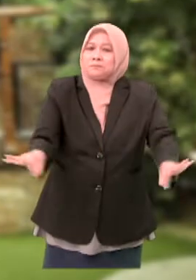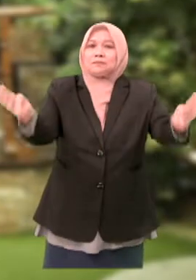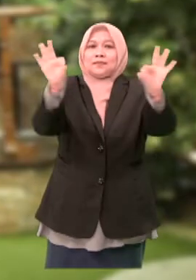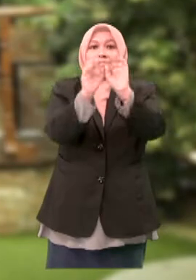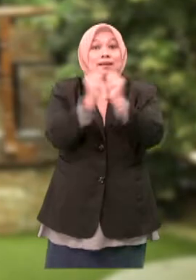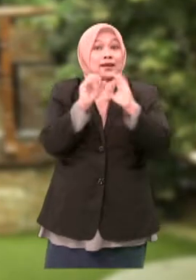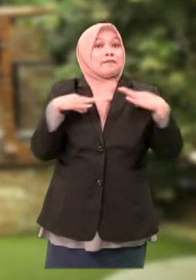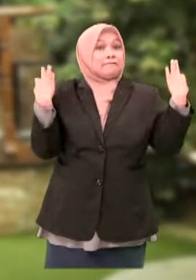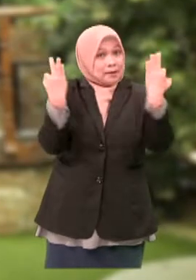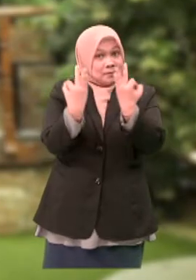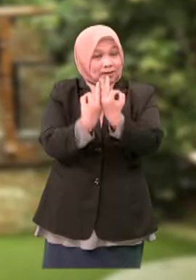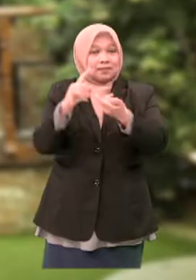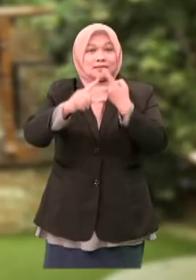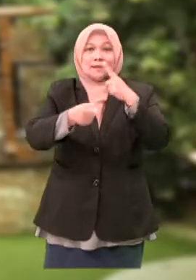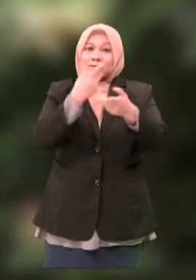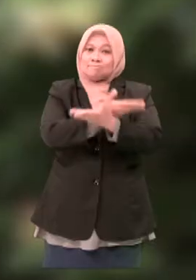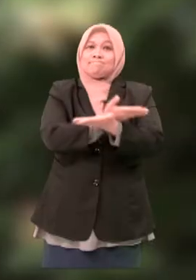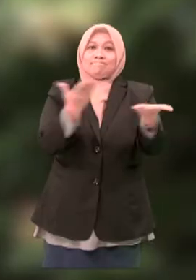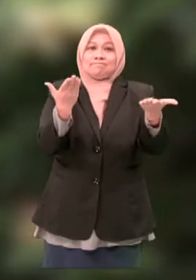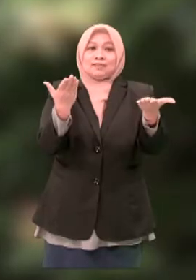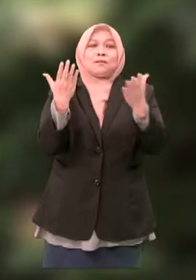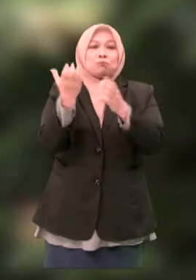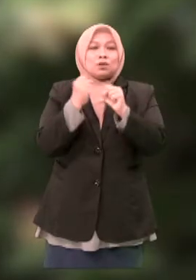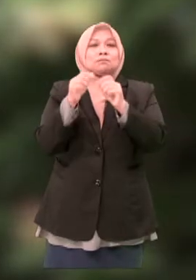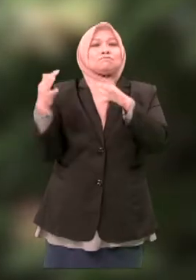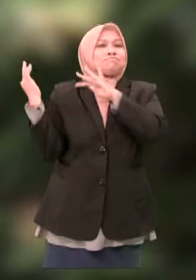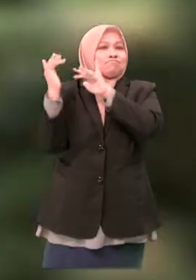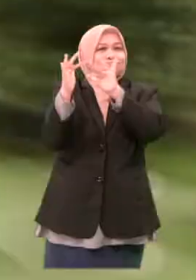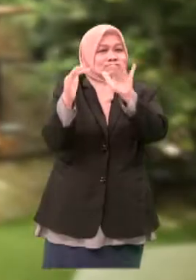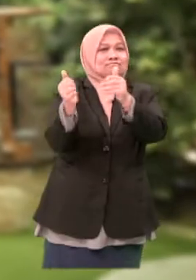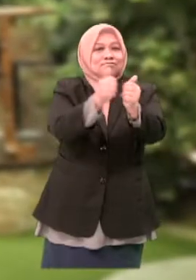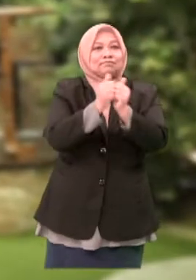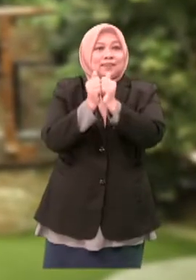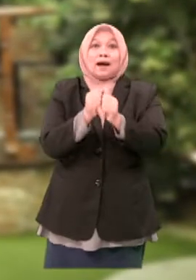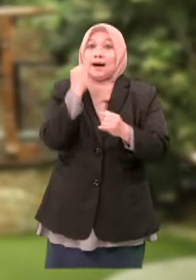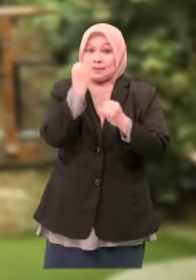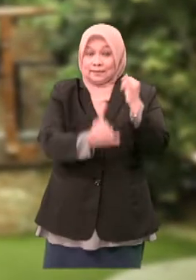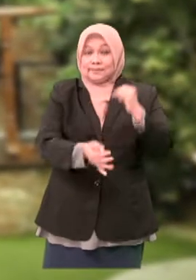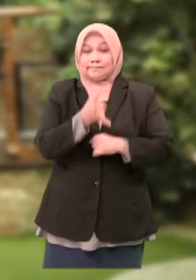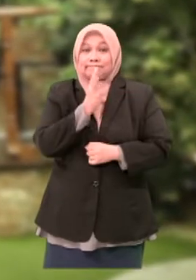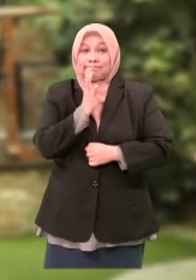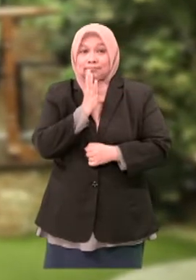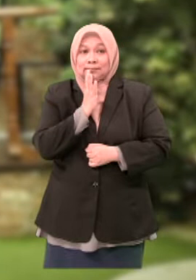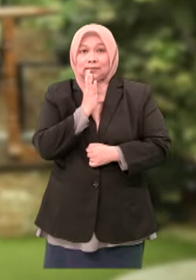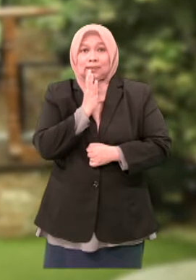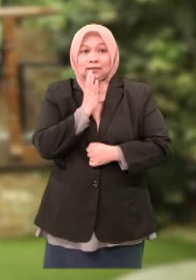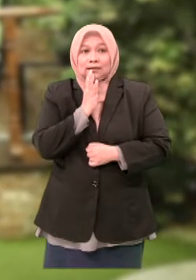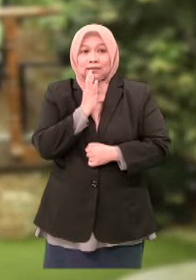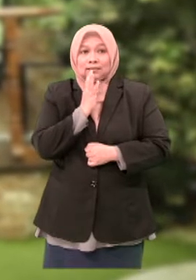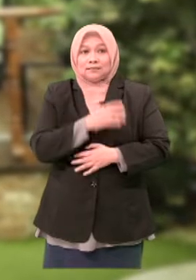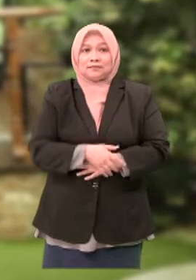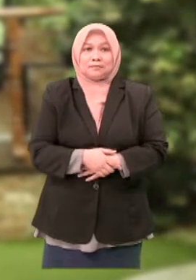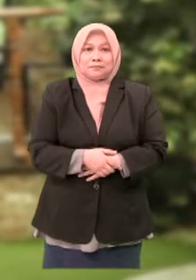dengan keluarga dan sahabat handai yang dapat berkumpul bersama. Akhir kata, Kota Bian,